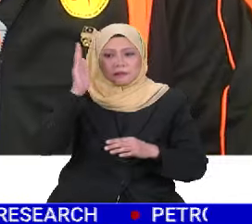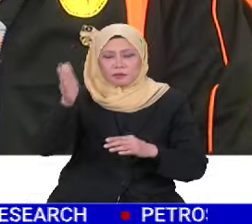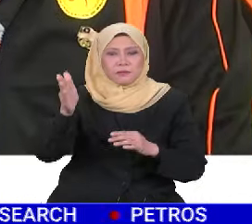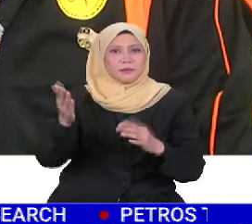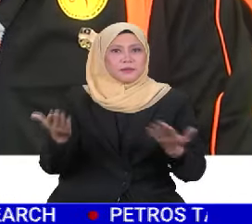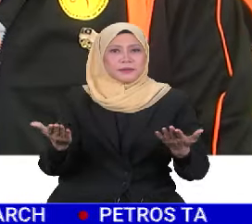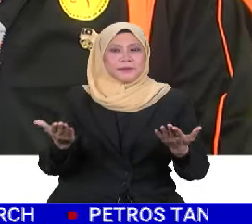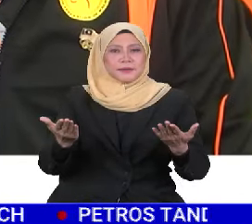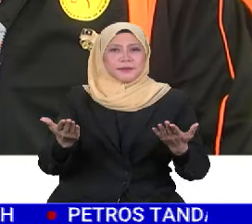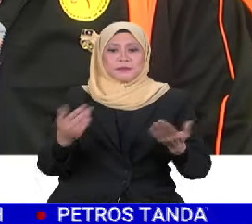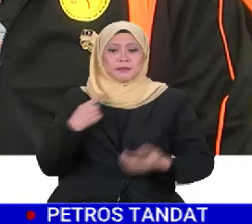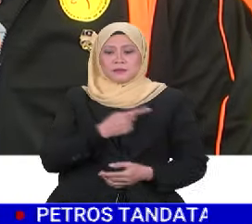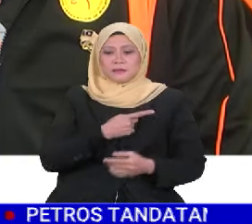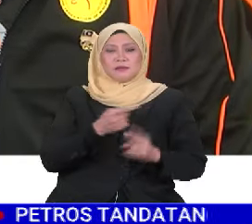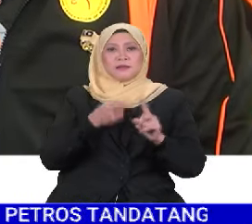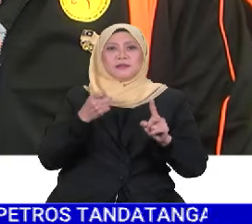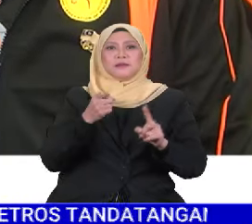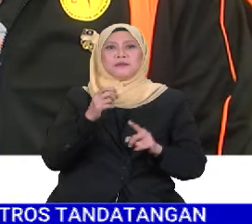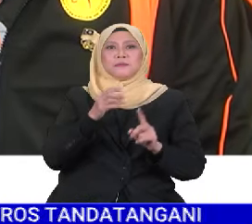dan untuk kita